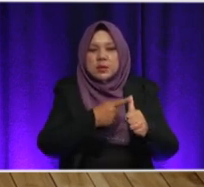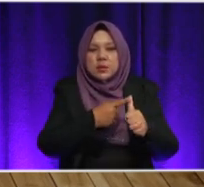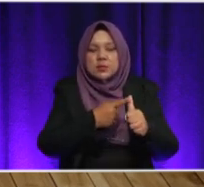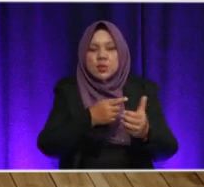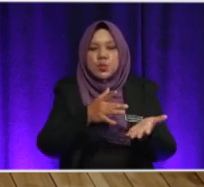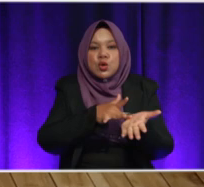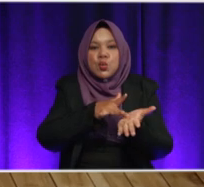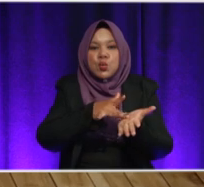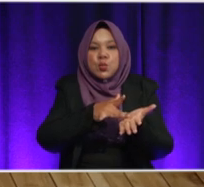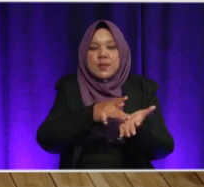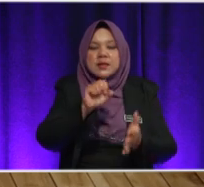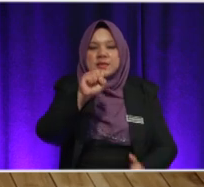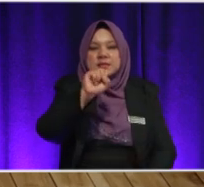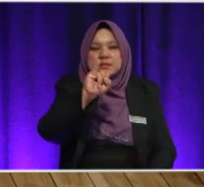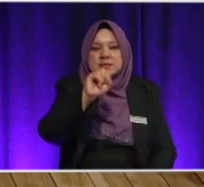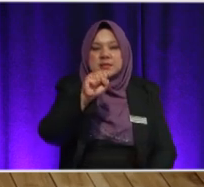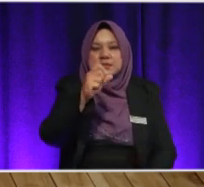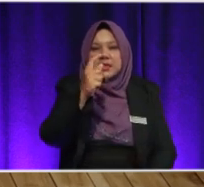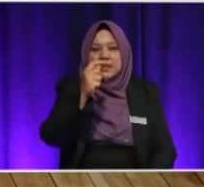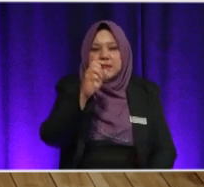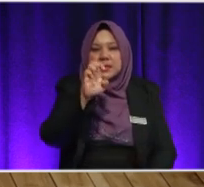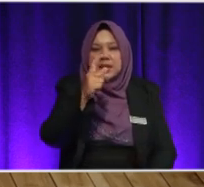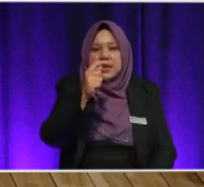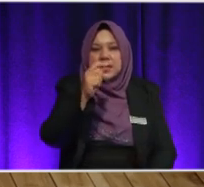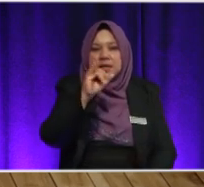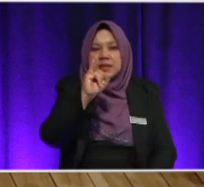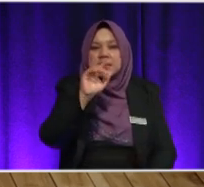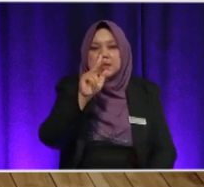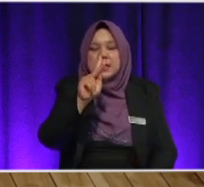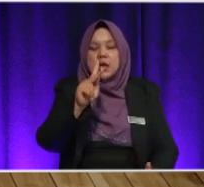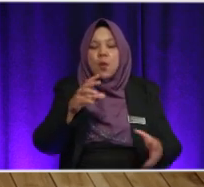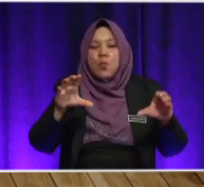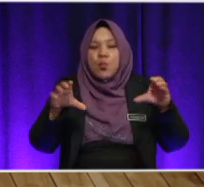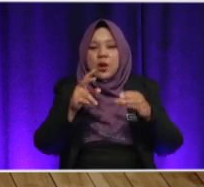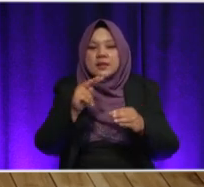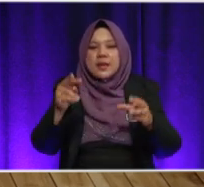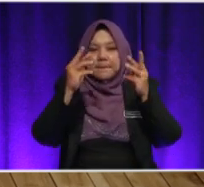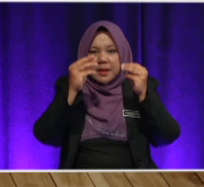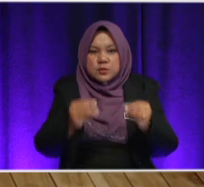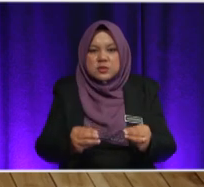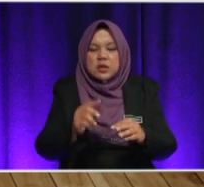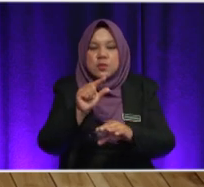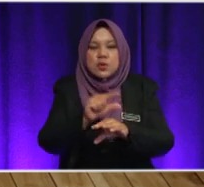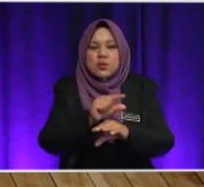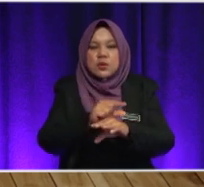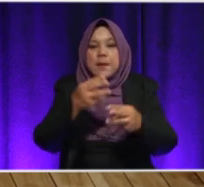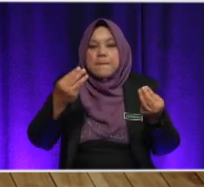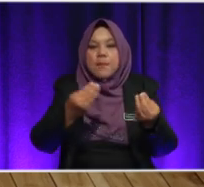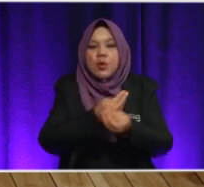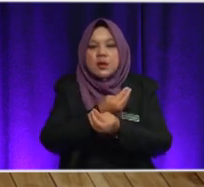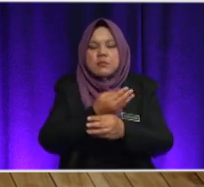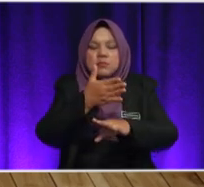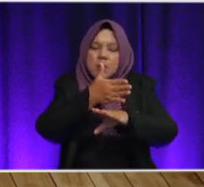perubahan-ubatan sintetik yaitu buatan manusia seterusnya menggunakan kaidah modern seperti